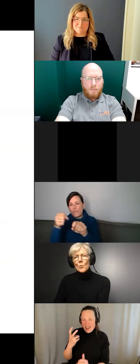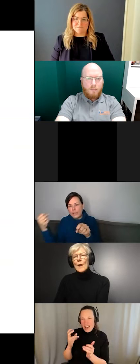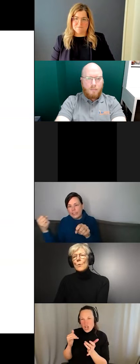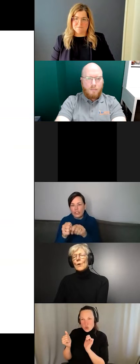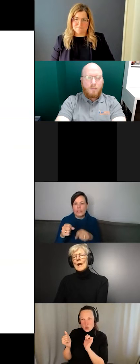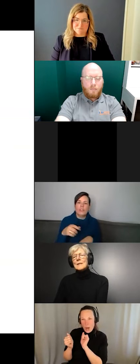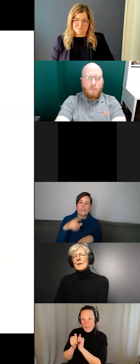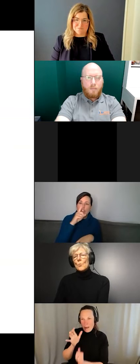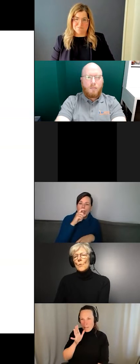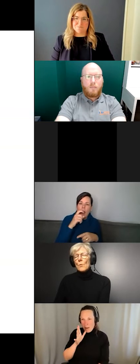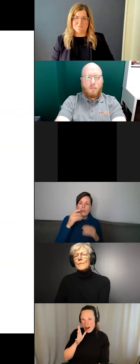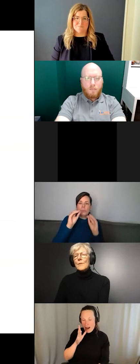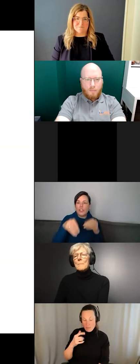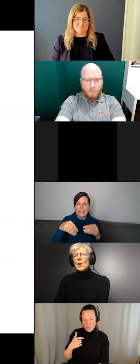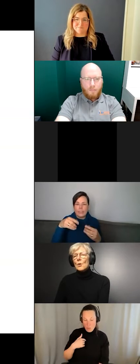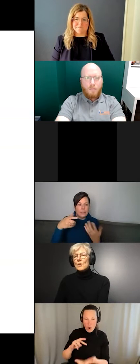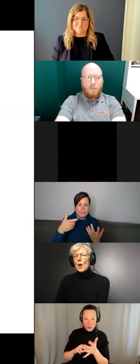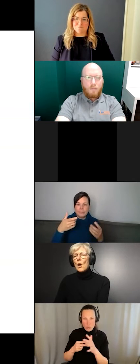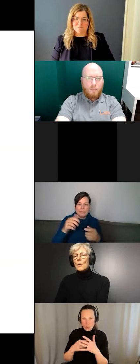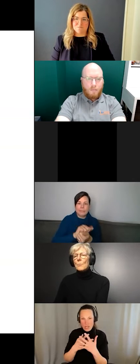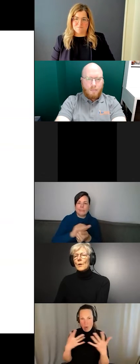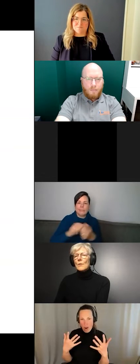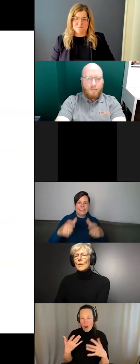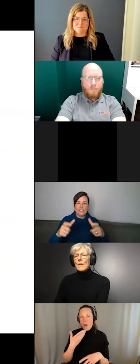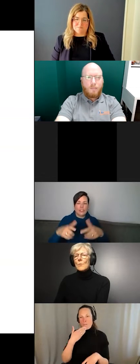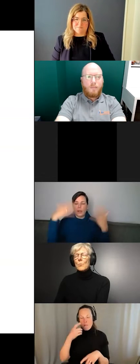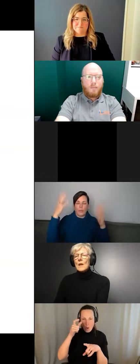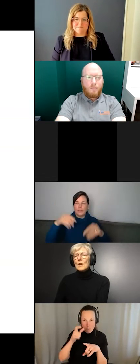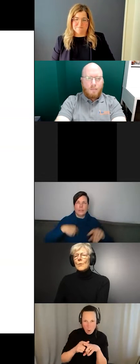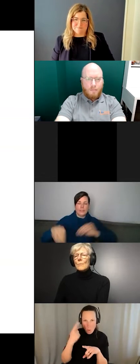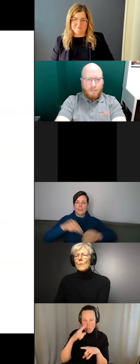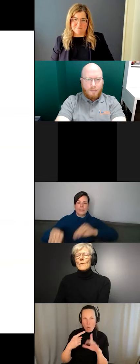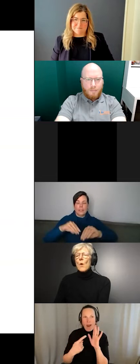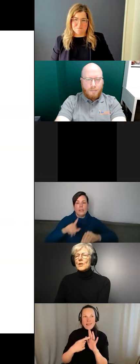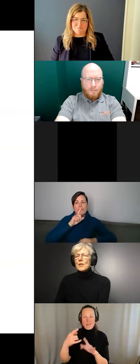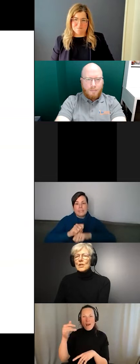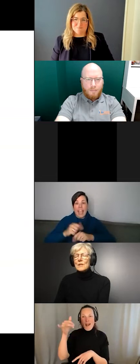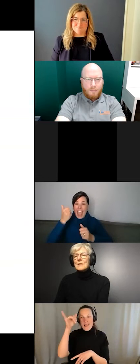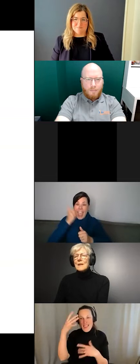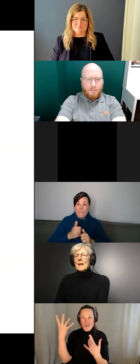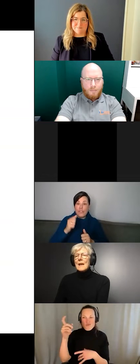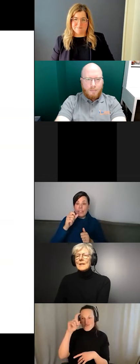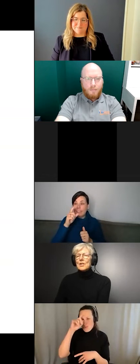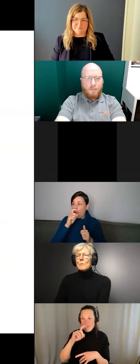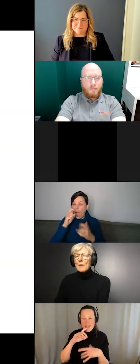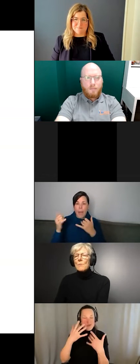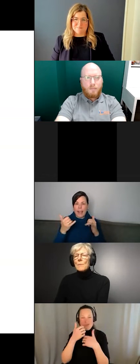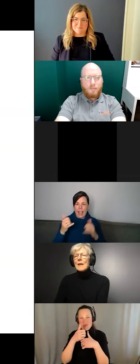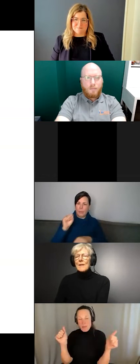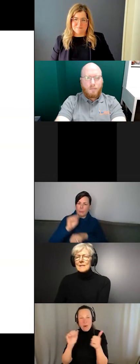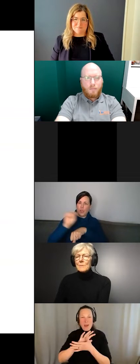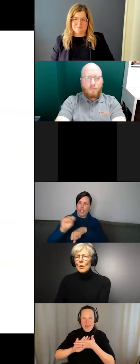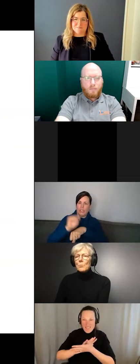à lire les lèvres quand je jouais aux poupées. Donc, elle jouait aux poupées avec moi, mais je devais dire les bonnes mots, le bon mot pour le lait ou poupée, ou peu